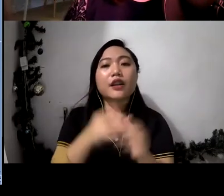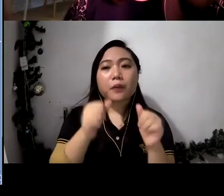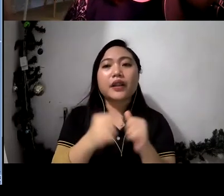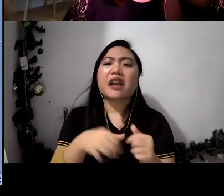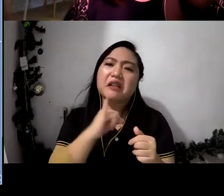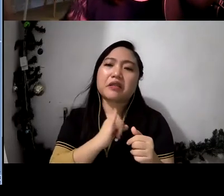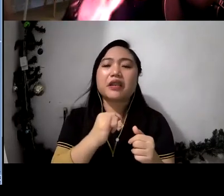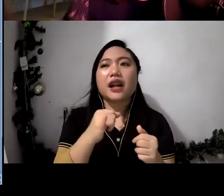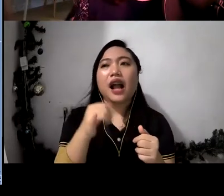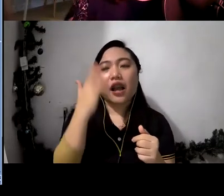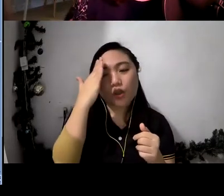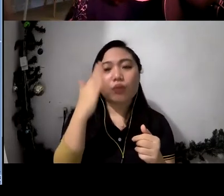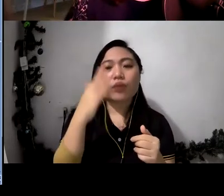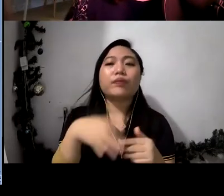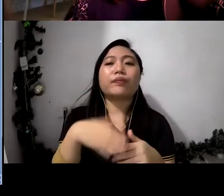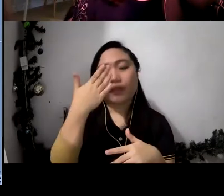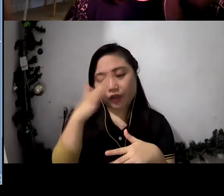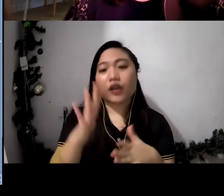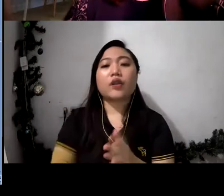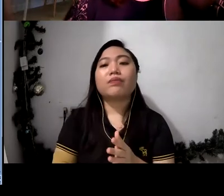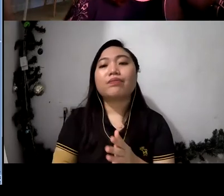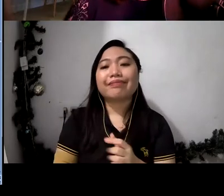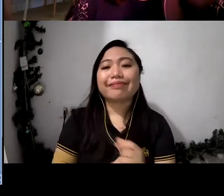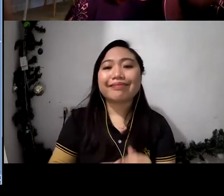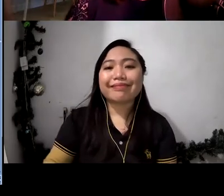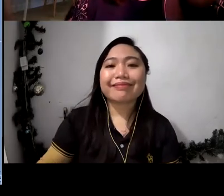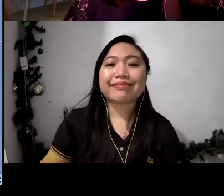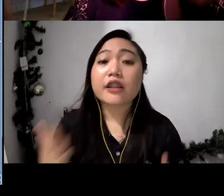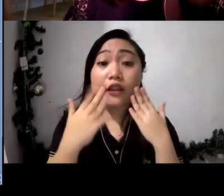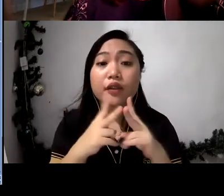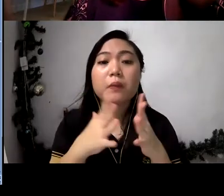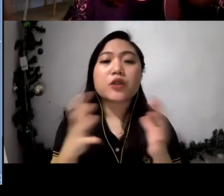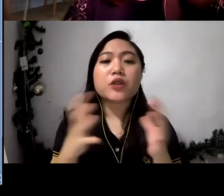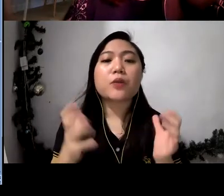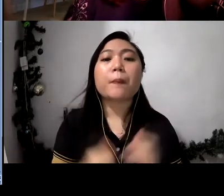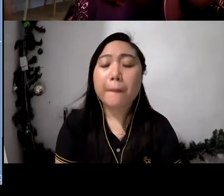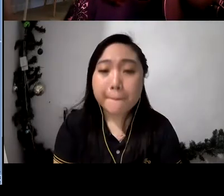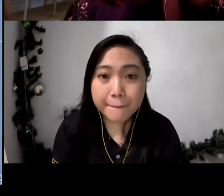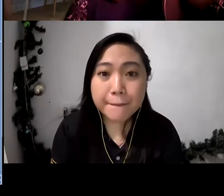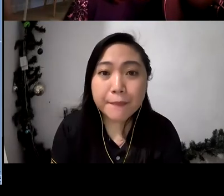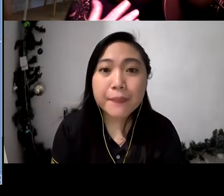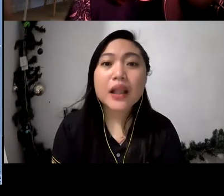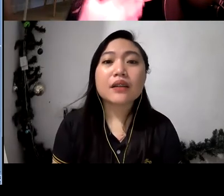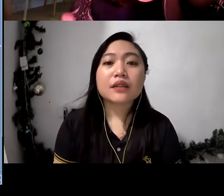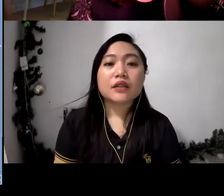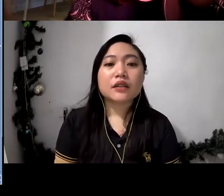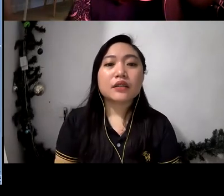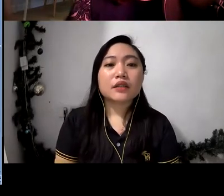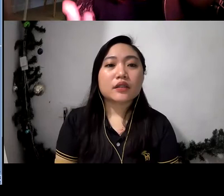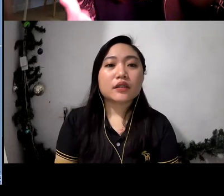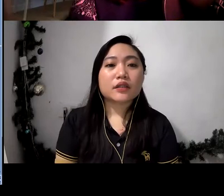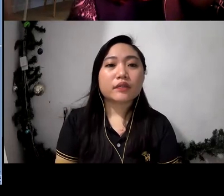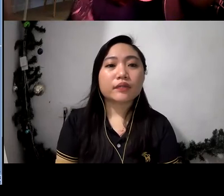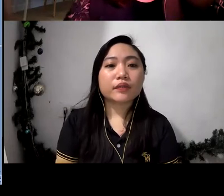know. Okay, then babalikan ko po ang inyong sagot. Okay, thank you very much po, no? Okay. So, yun po, no? Ang encouragement ko po, no?